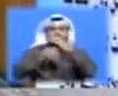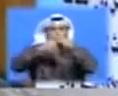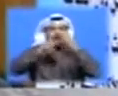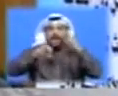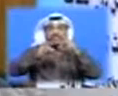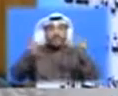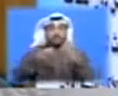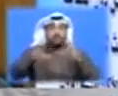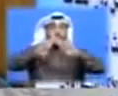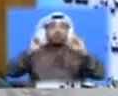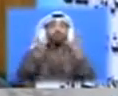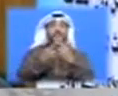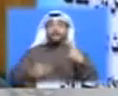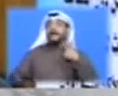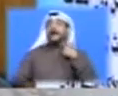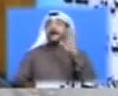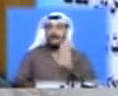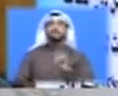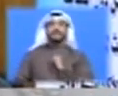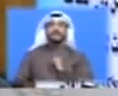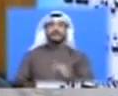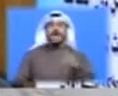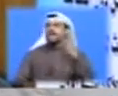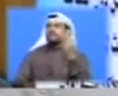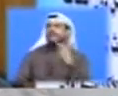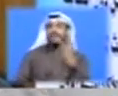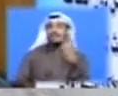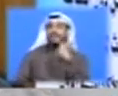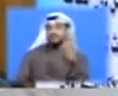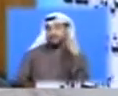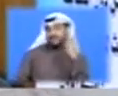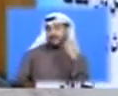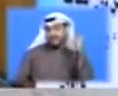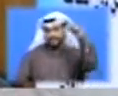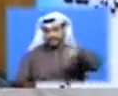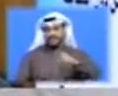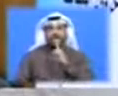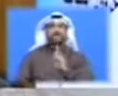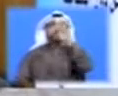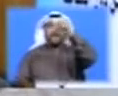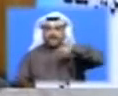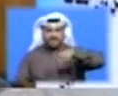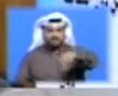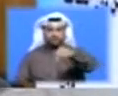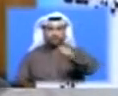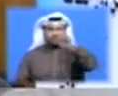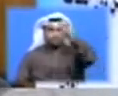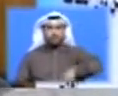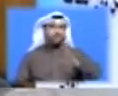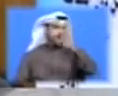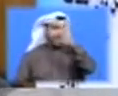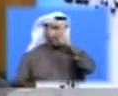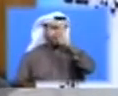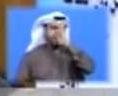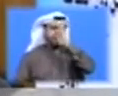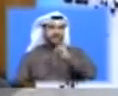المؤتمر العلمي الثالث، والذي سيبدأ بمشيئة الله تعالى يوم الاثنين